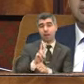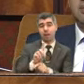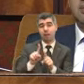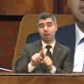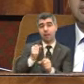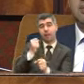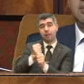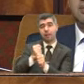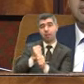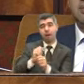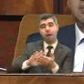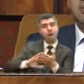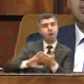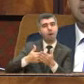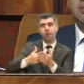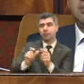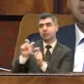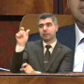عمومية لإسعاد أبناء المغاربة،